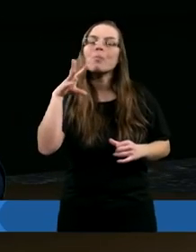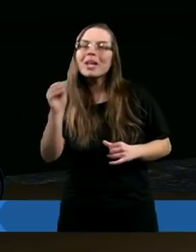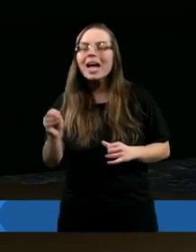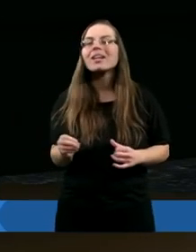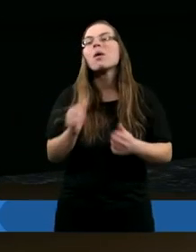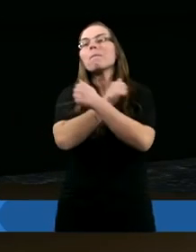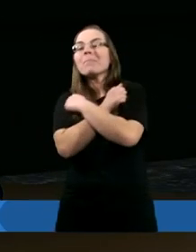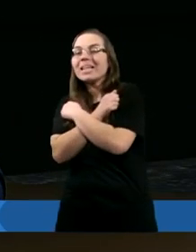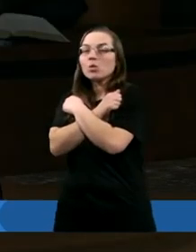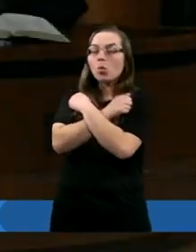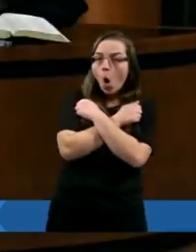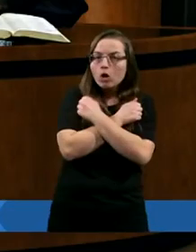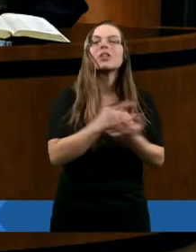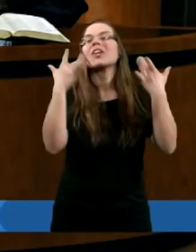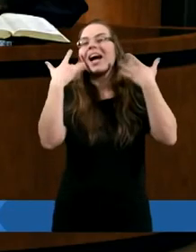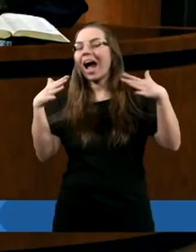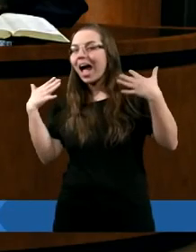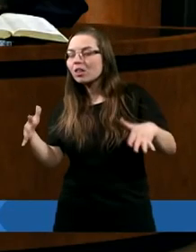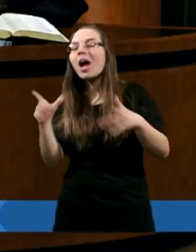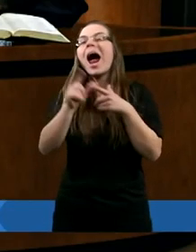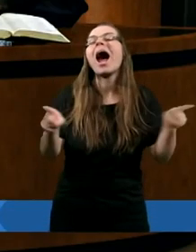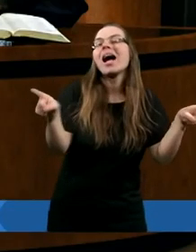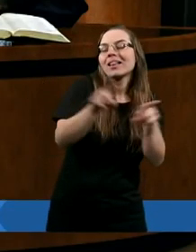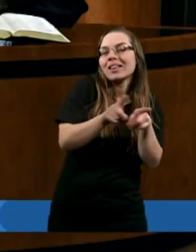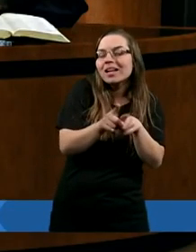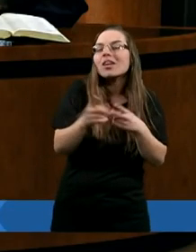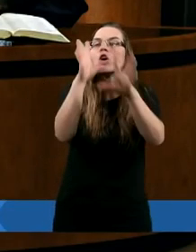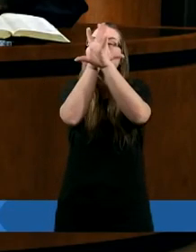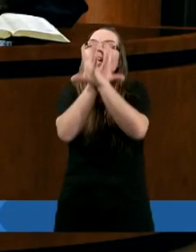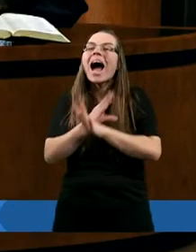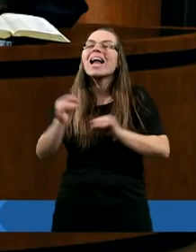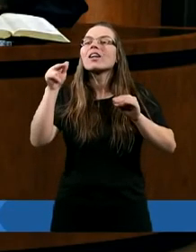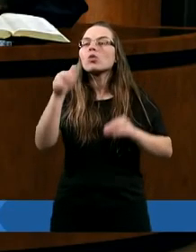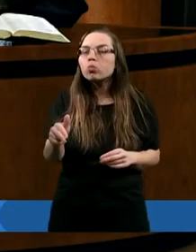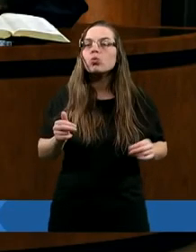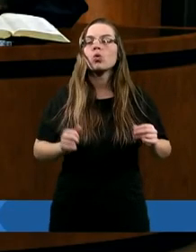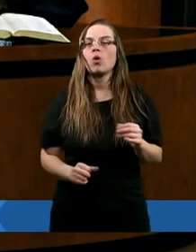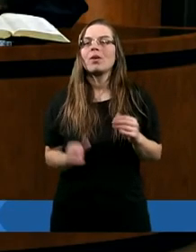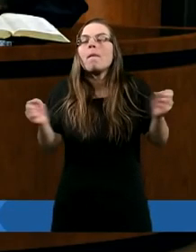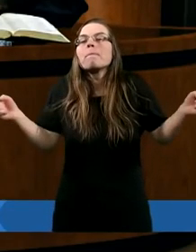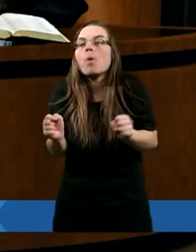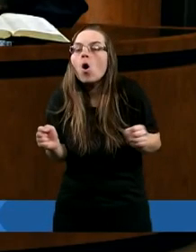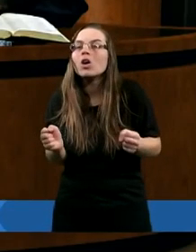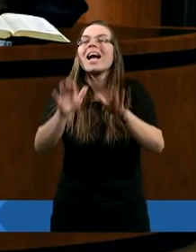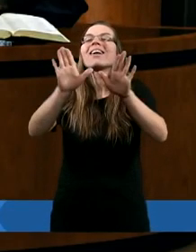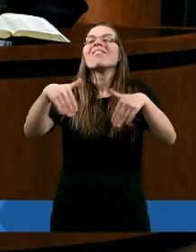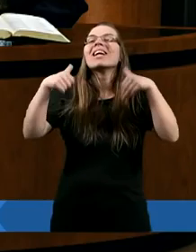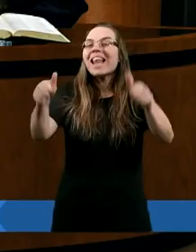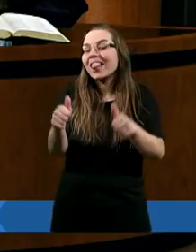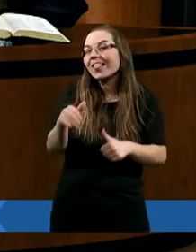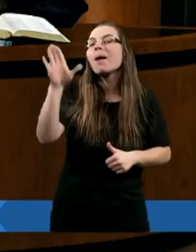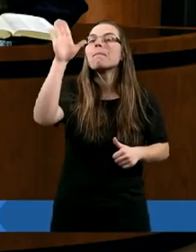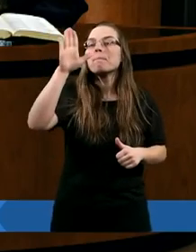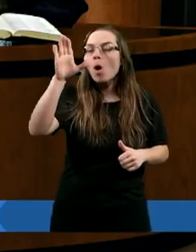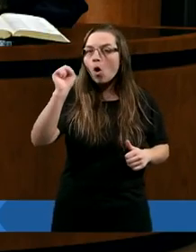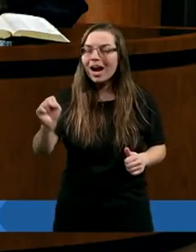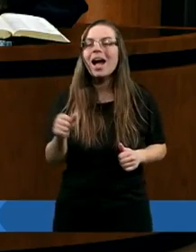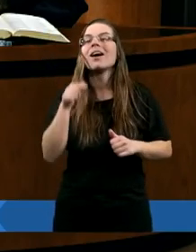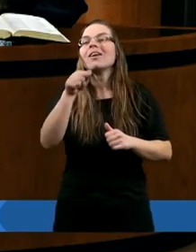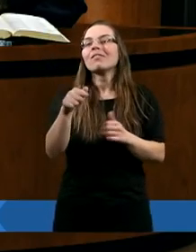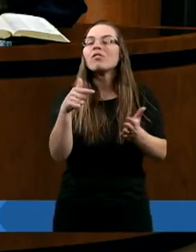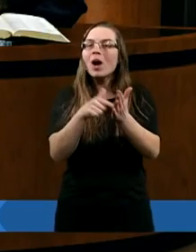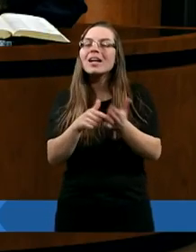miłości, radości, ale tym samym i szacunku, bojaźni względem Boga. I to